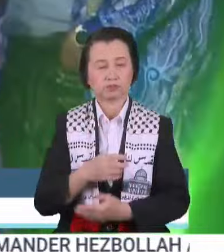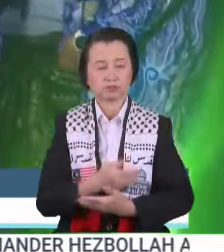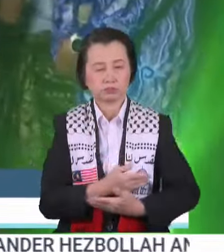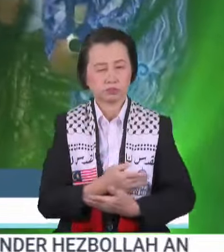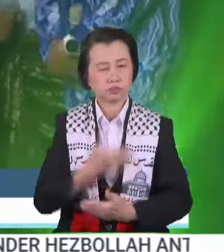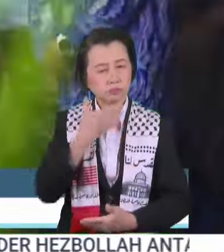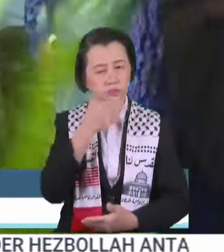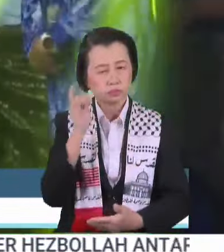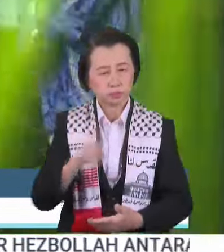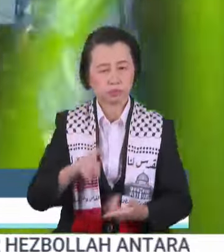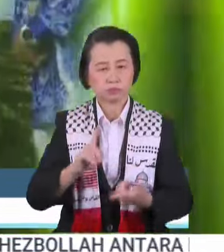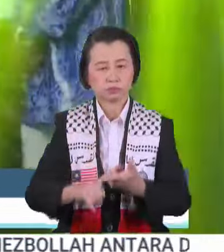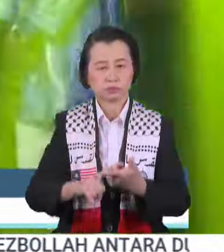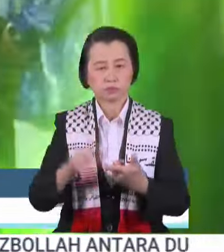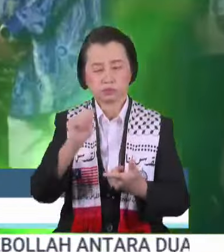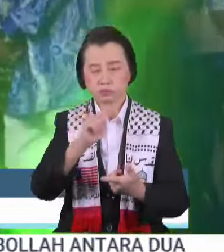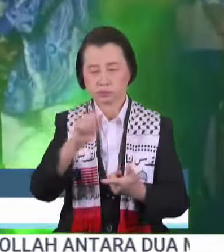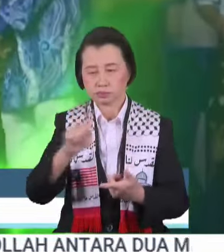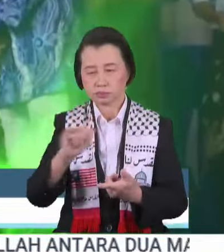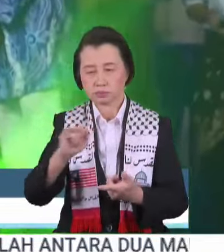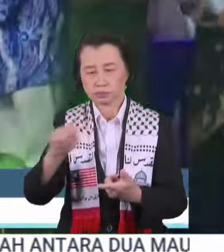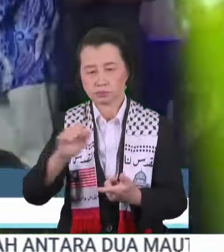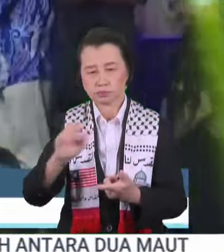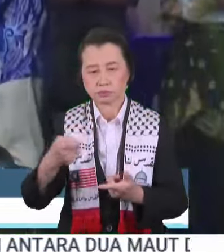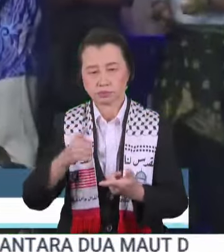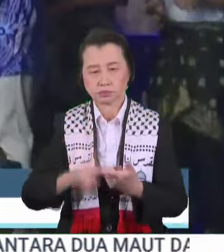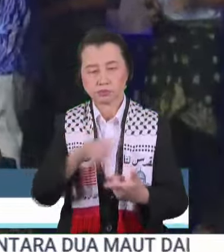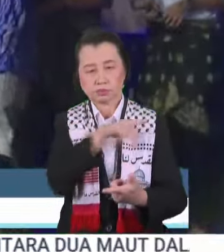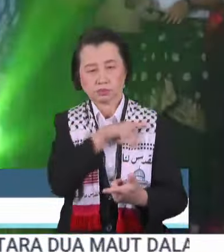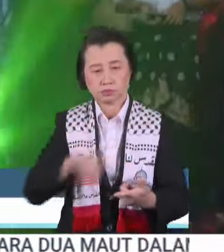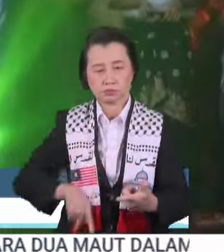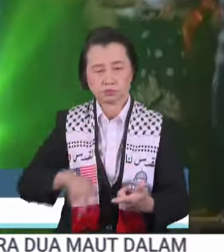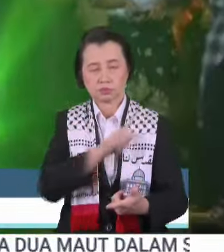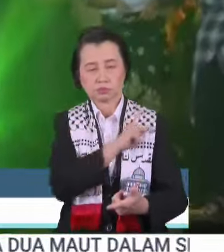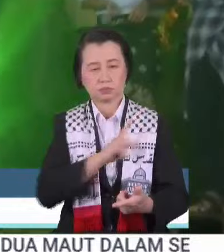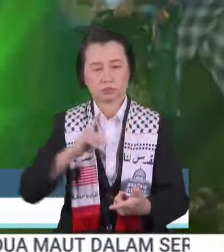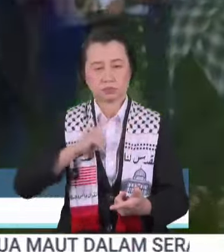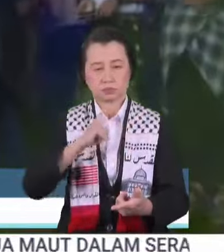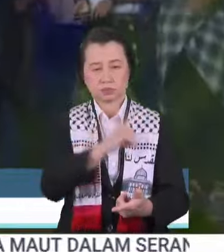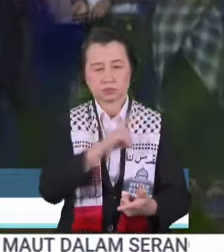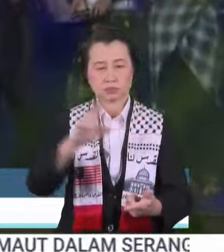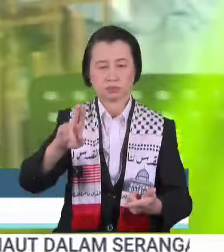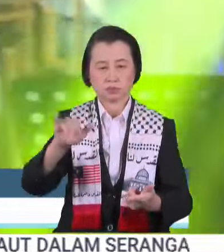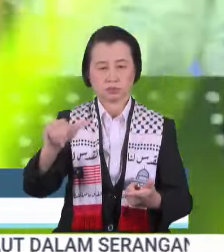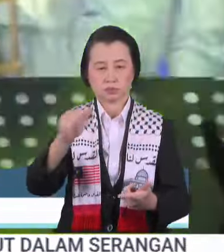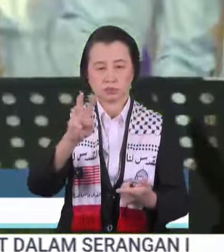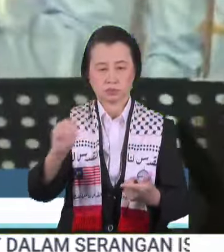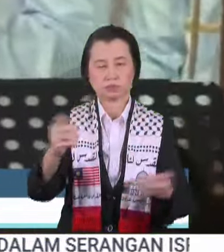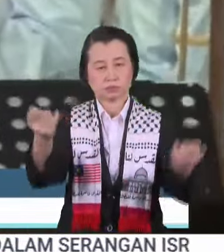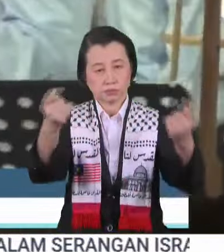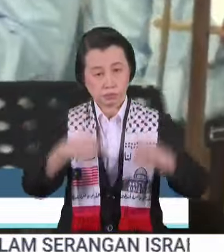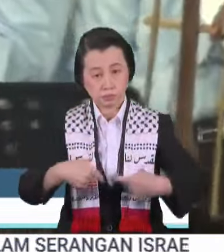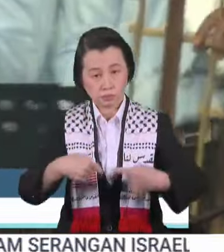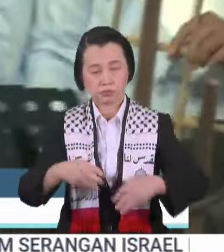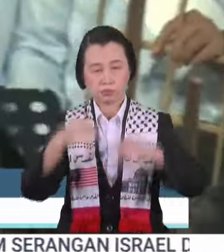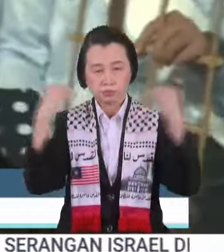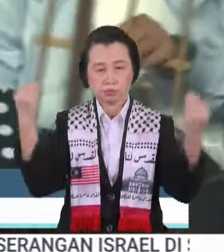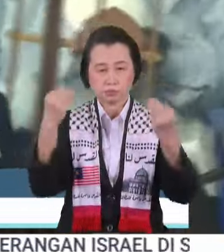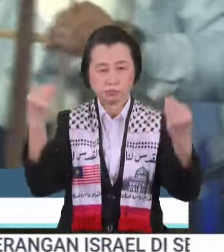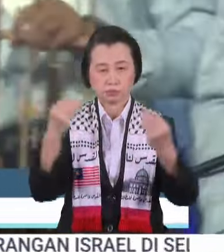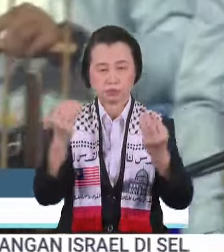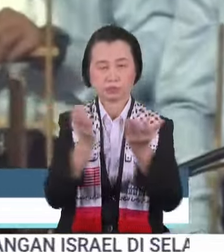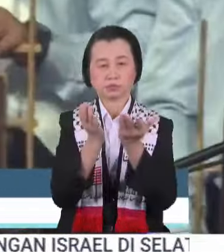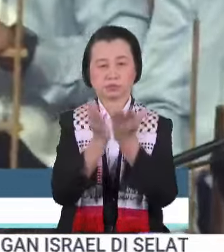Tunku Azizah Aminah Maimunah Iskandariah yang juga Ketua Perlembagaan UIAM. Majlis dijayakan